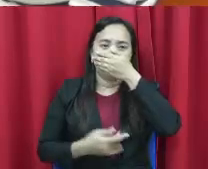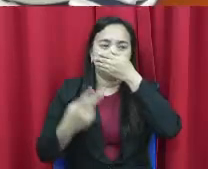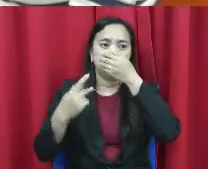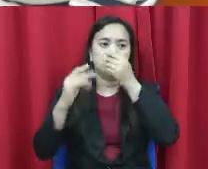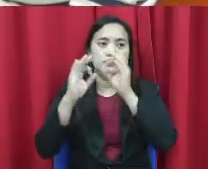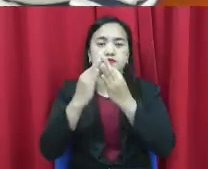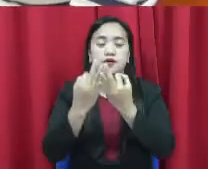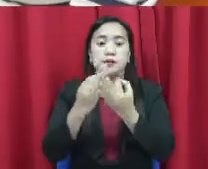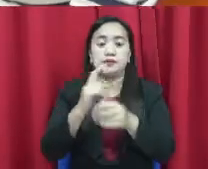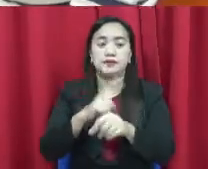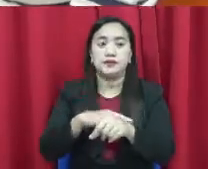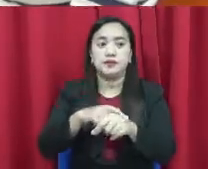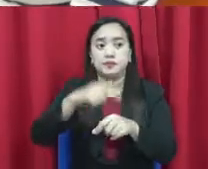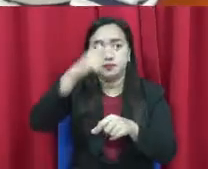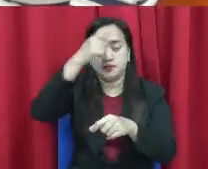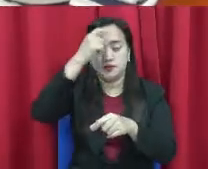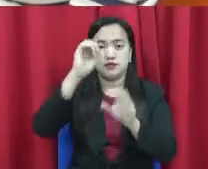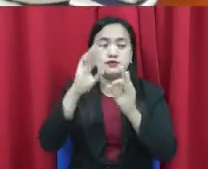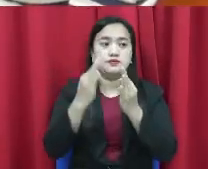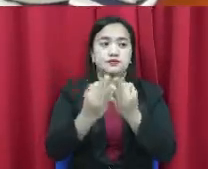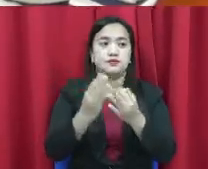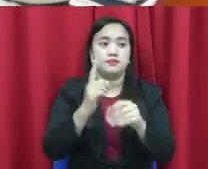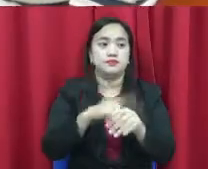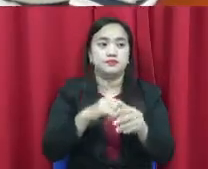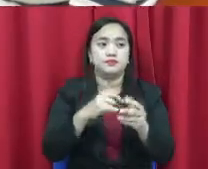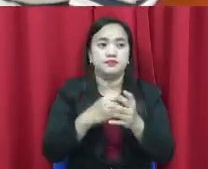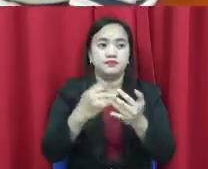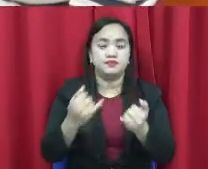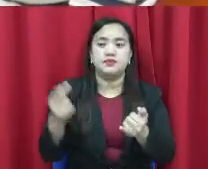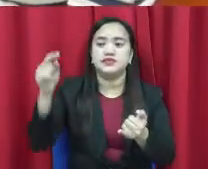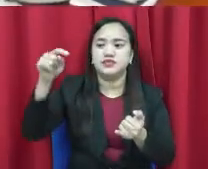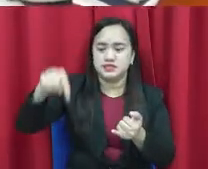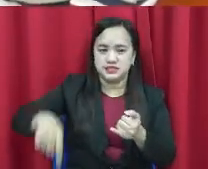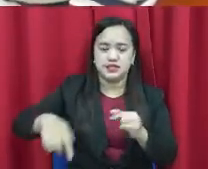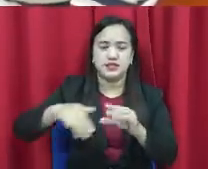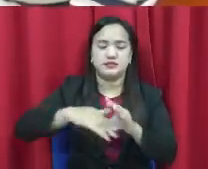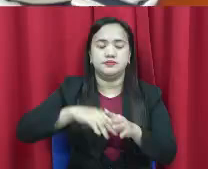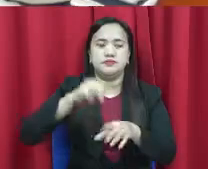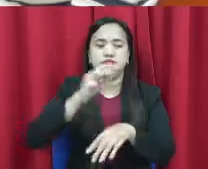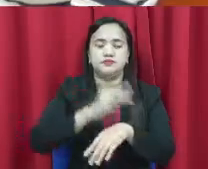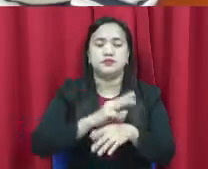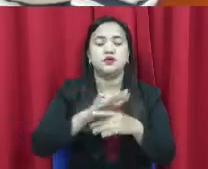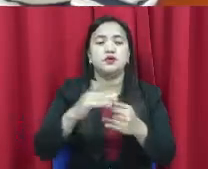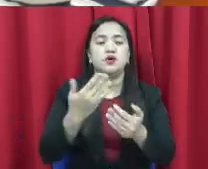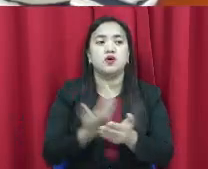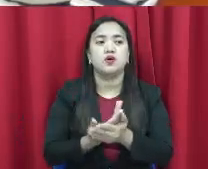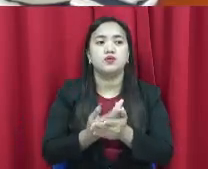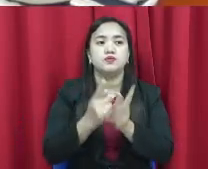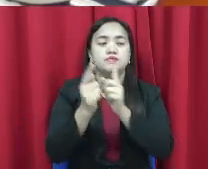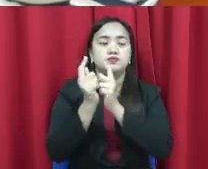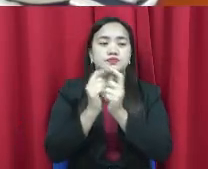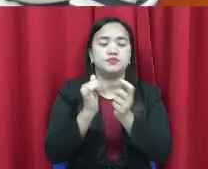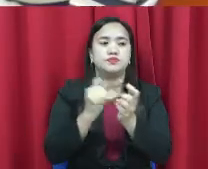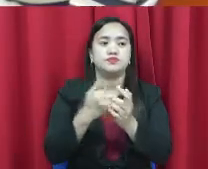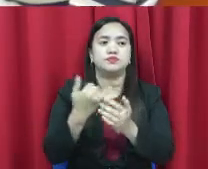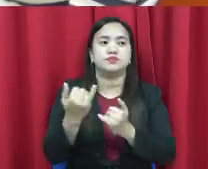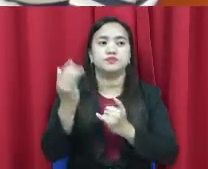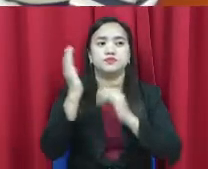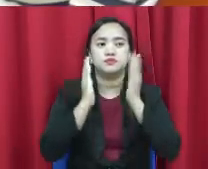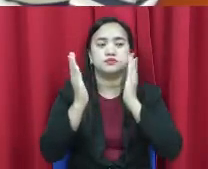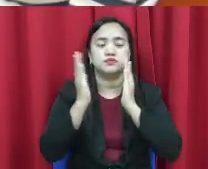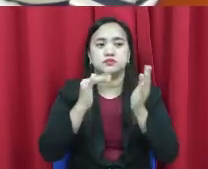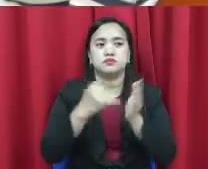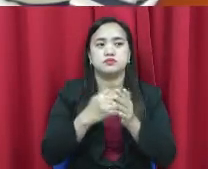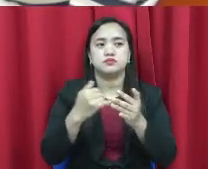time hindi na eh kasi ang family time na ay yung nandun na sa Ministry yung sama-sama kayung habang siya ay nag-aaral ng outline